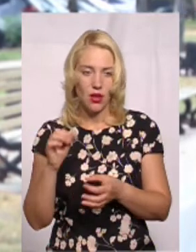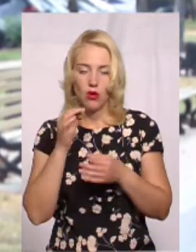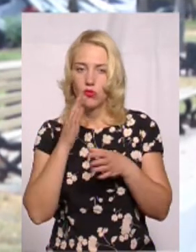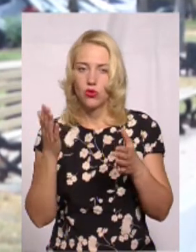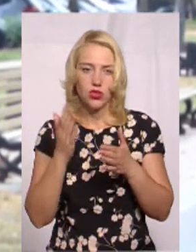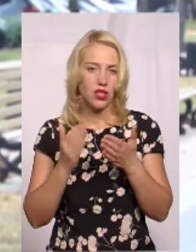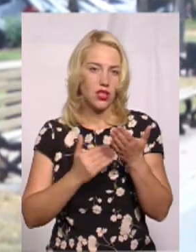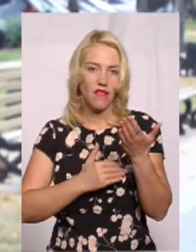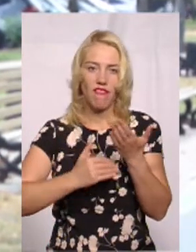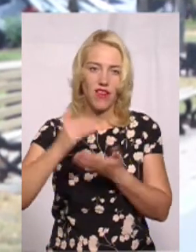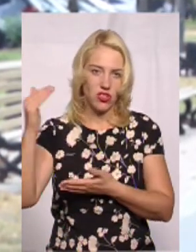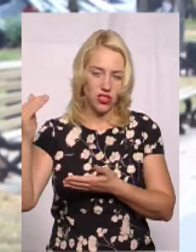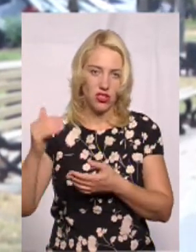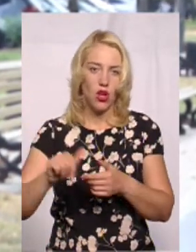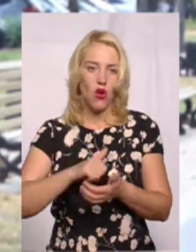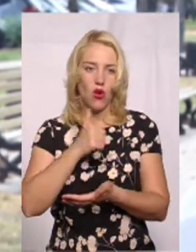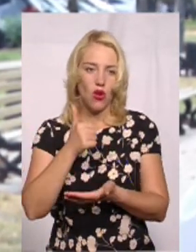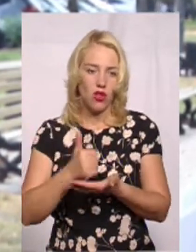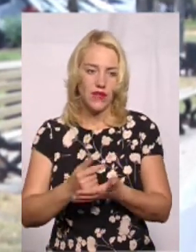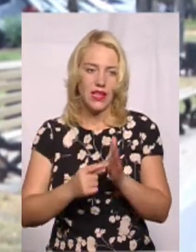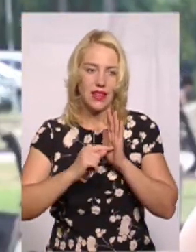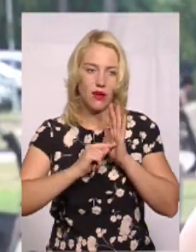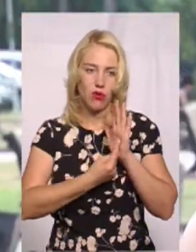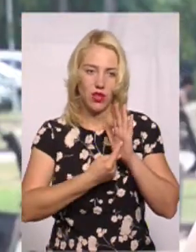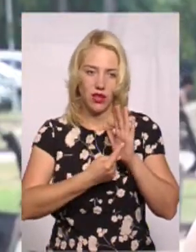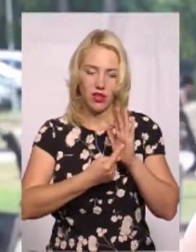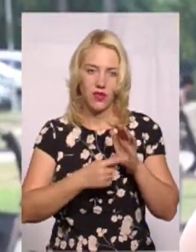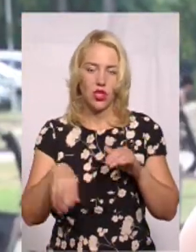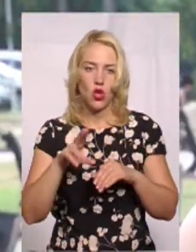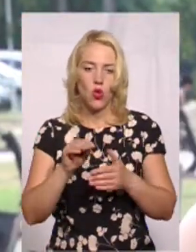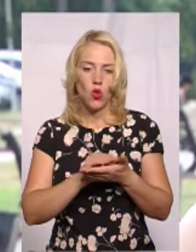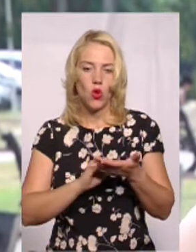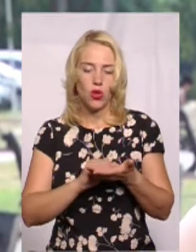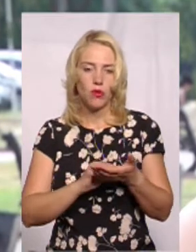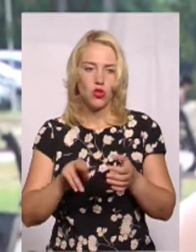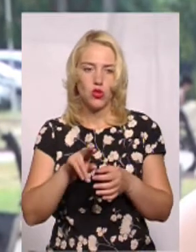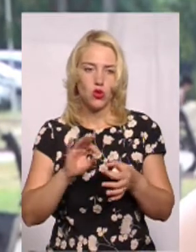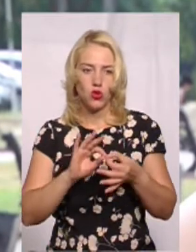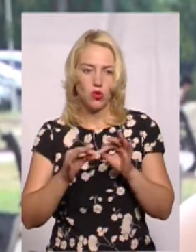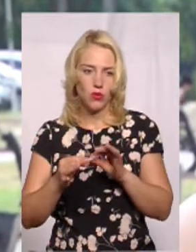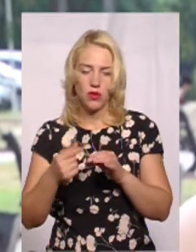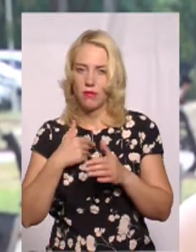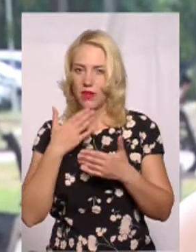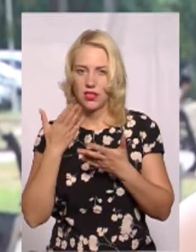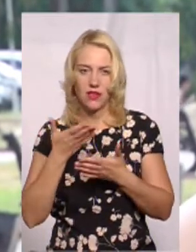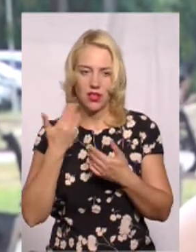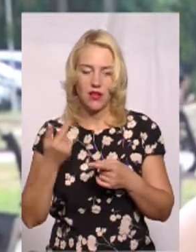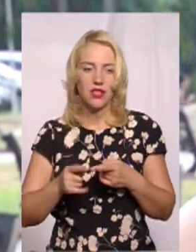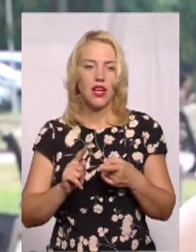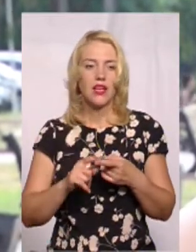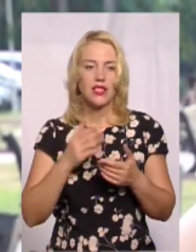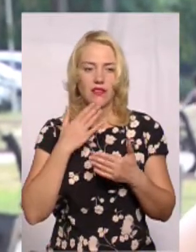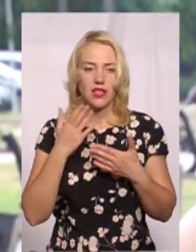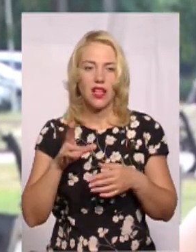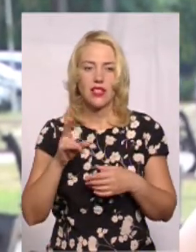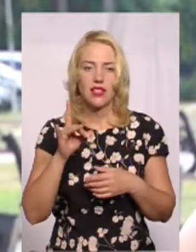будь-яких вершин. Найголовніше – це наполегливість. До репетиторів стосовно олімпіад нас звертались. Зверталися вже при